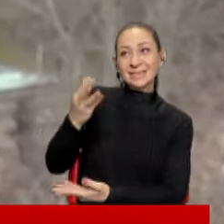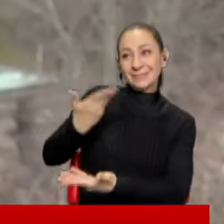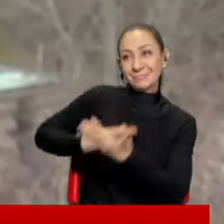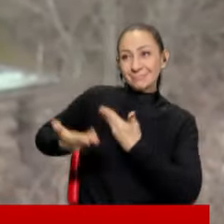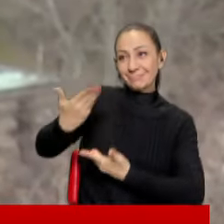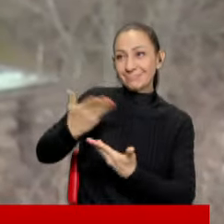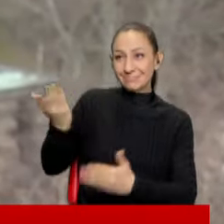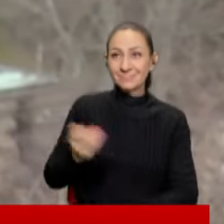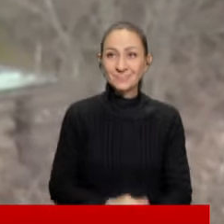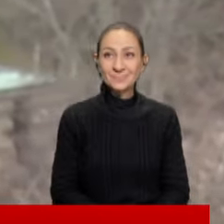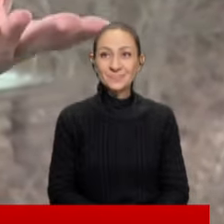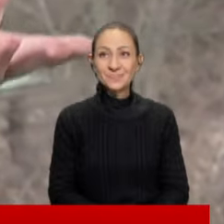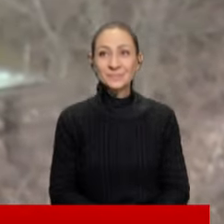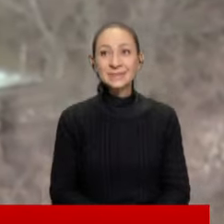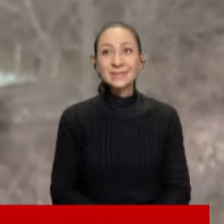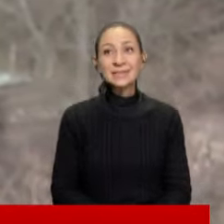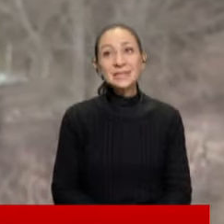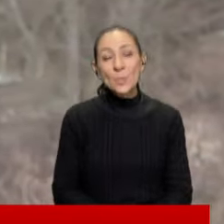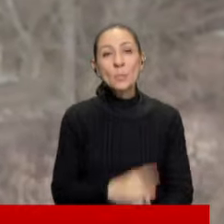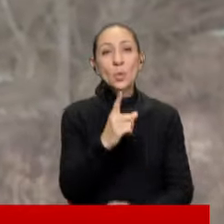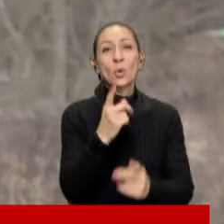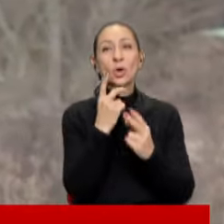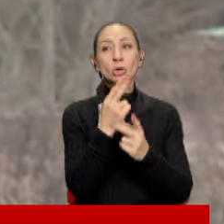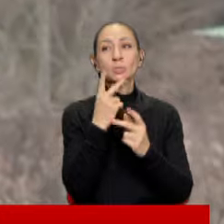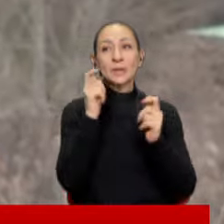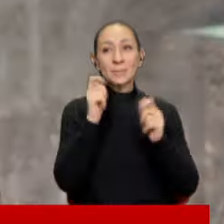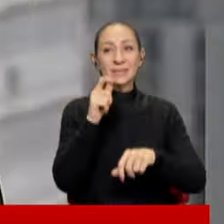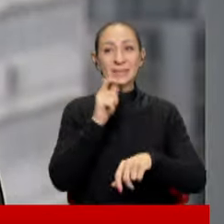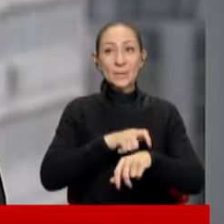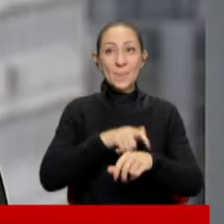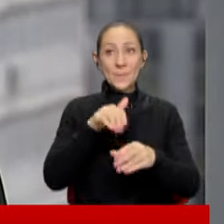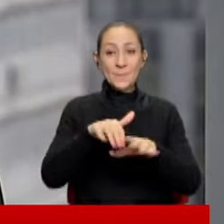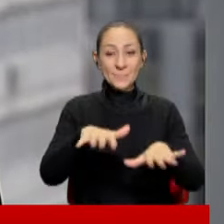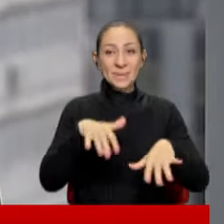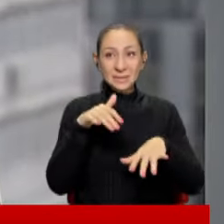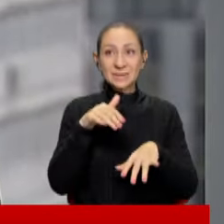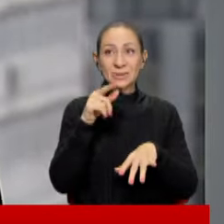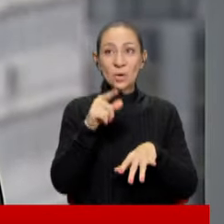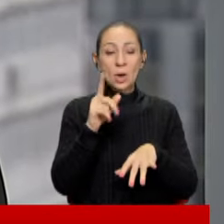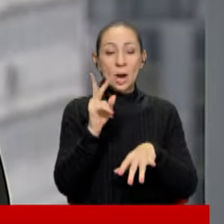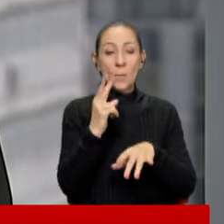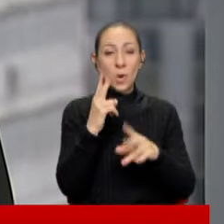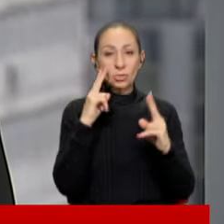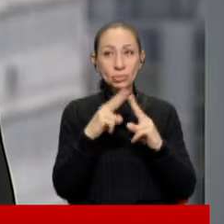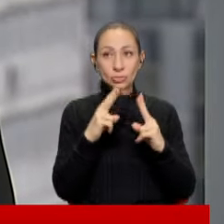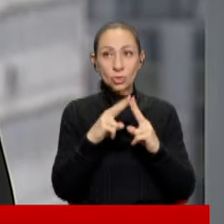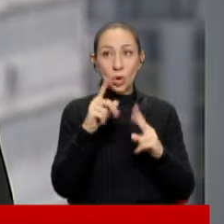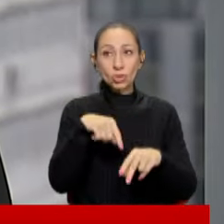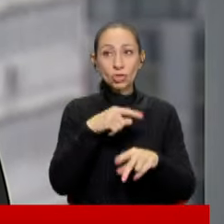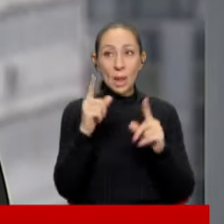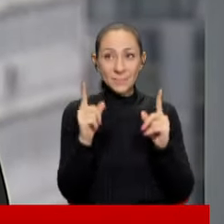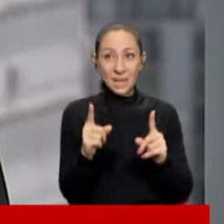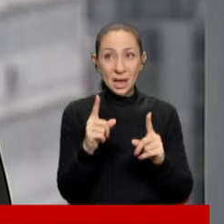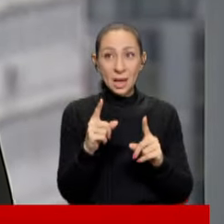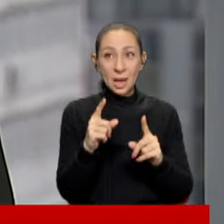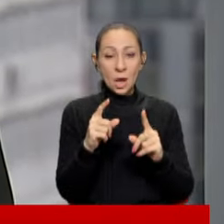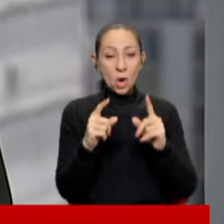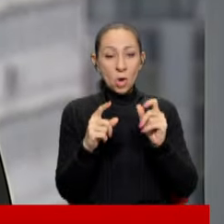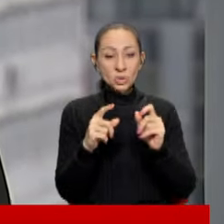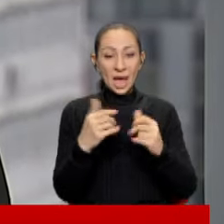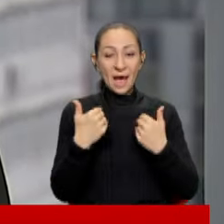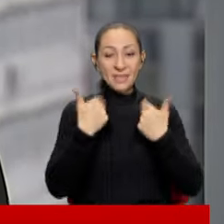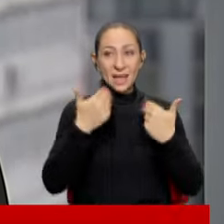dinleyelim. Tabii bu konuşmanın yapıldığı sırada mecliste ombudsman raporu görüşülüyordu. Ve o dönemde ombudsman